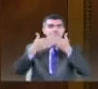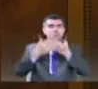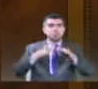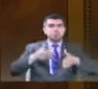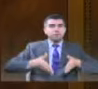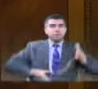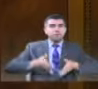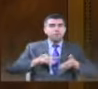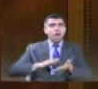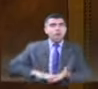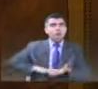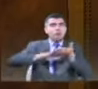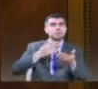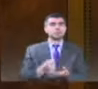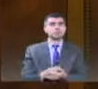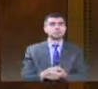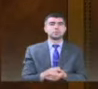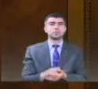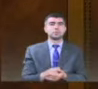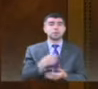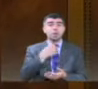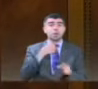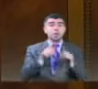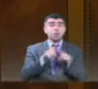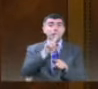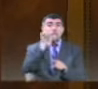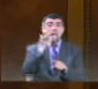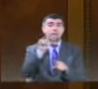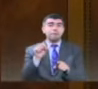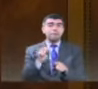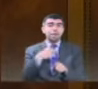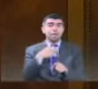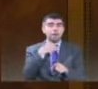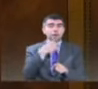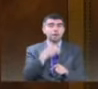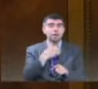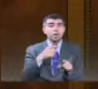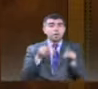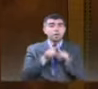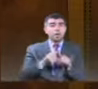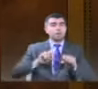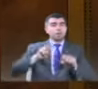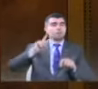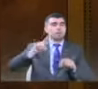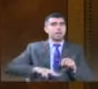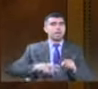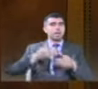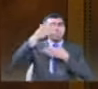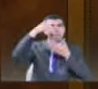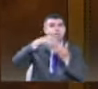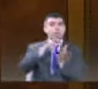والتنمية الحضرية. ولو كنتم معنا في ساحل العاج لرأيتم التقدير الذي يحظى به المغرب كبلد